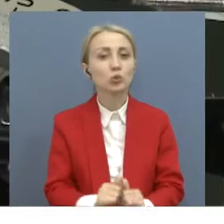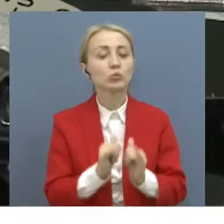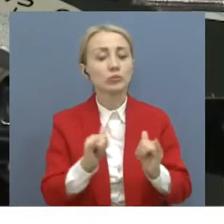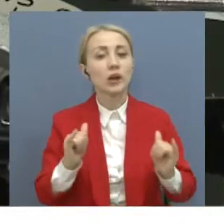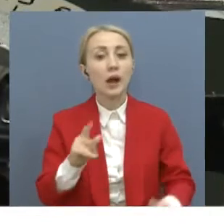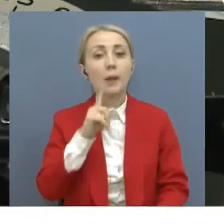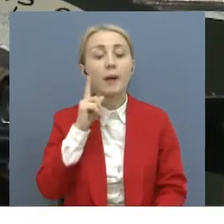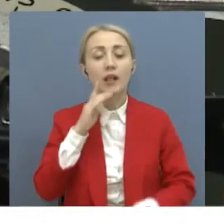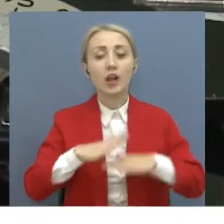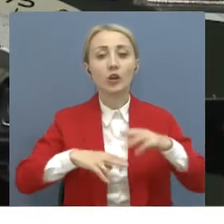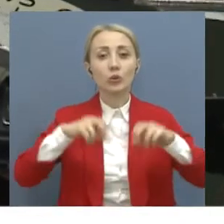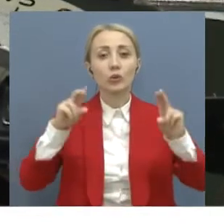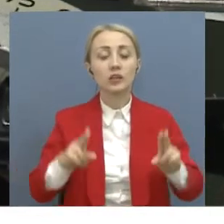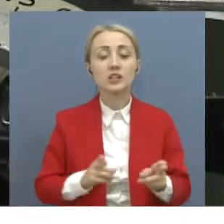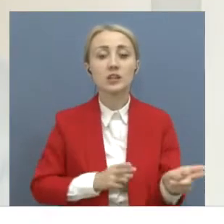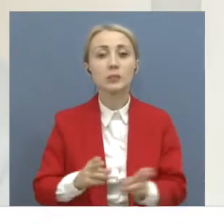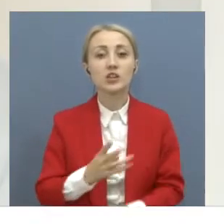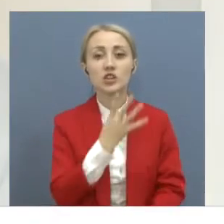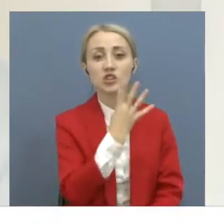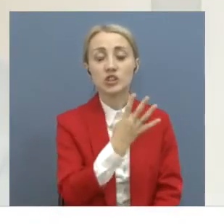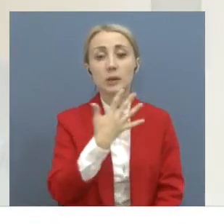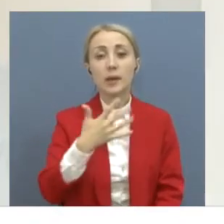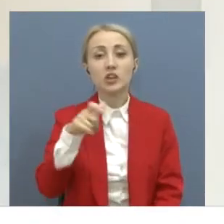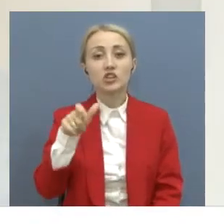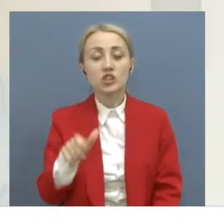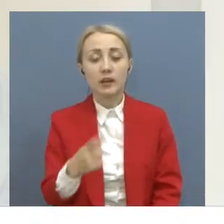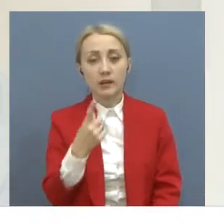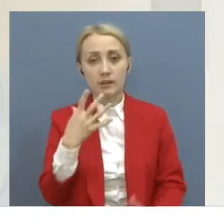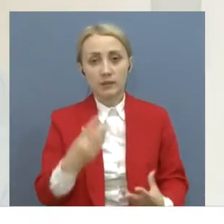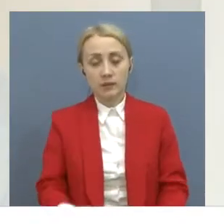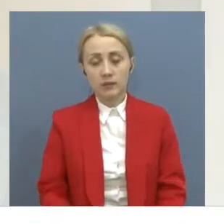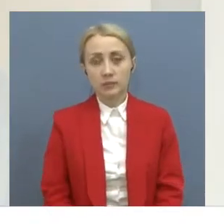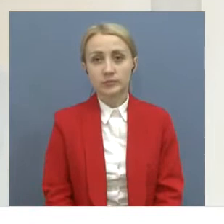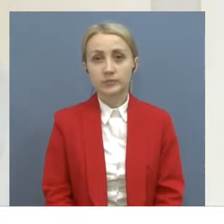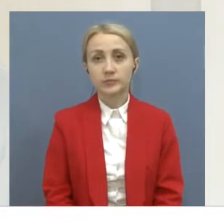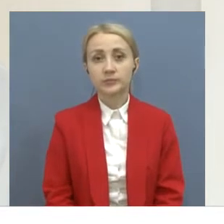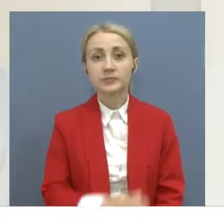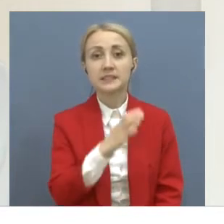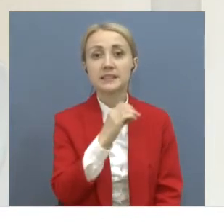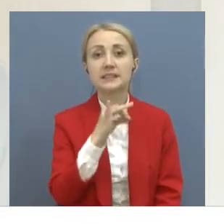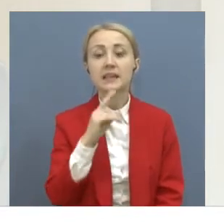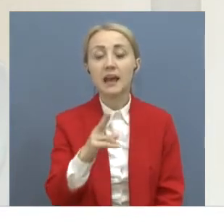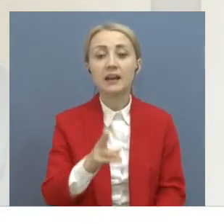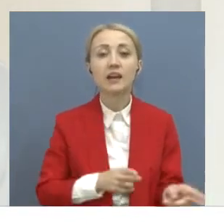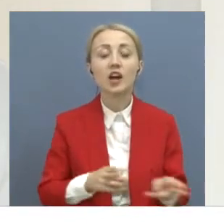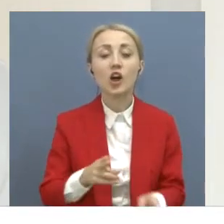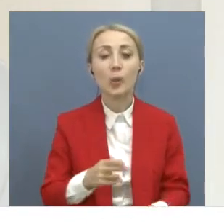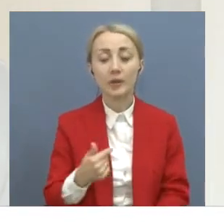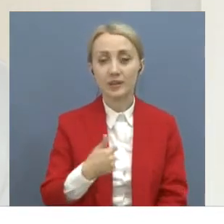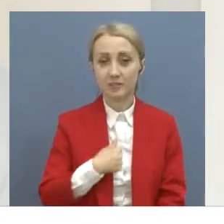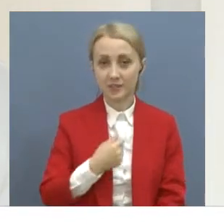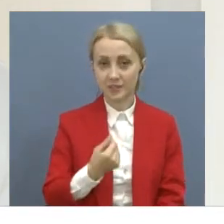науқасқа операция жасайды. Серік Қалымов деген доктор соғысы операция жасады. Қазір көзім